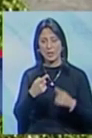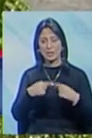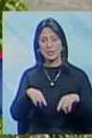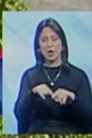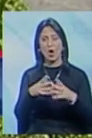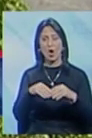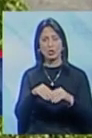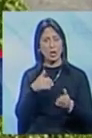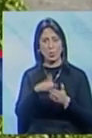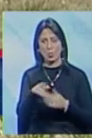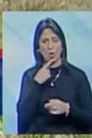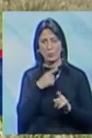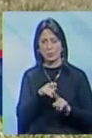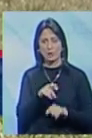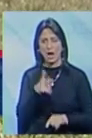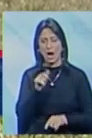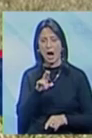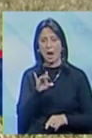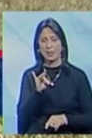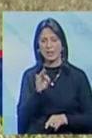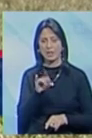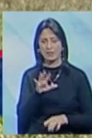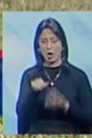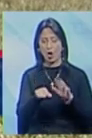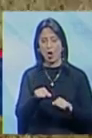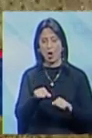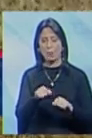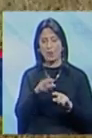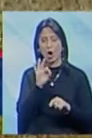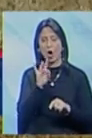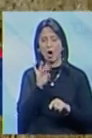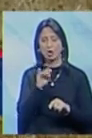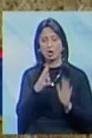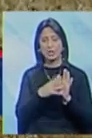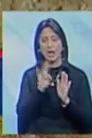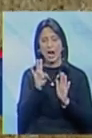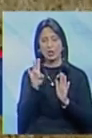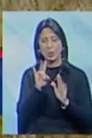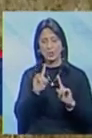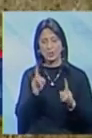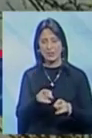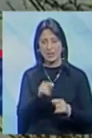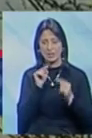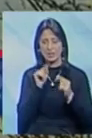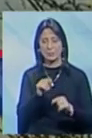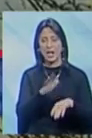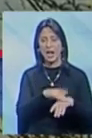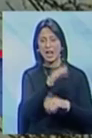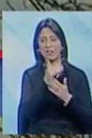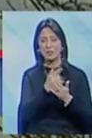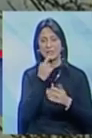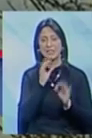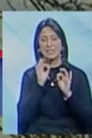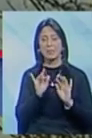ოჯახი კატეგორიულად უარყოფს. შეგახსენებთ, რომ ვაჟა გაფრინდაშვილი ოკუპირებული ოჯახის სიახლოვეს 9 ნოემბერს დააკავეს ექიმის წინააღმდეგ დე-ფაქტო რეჟიმას